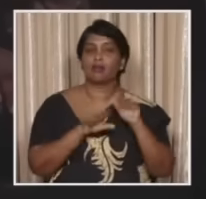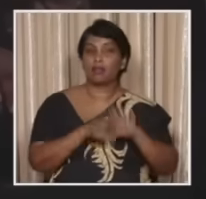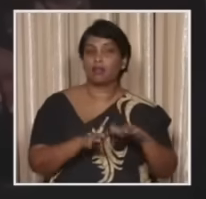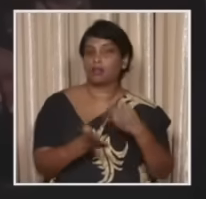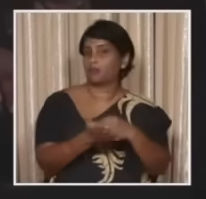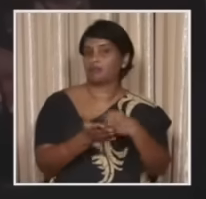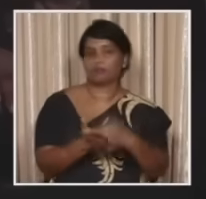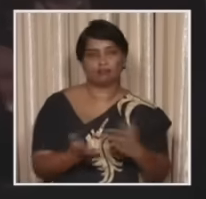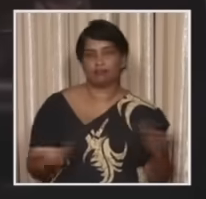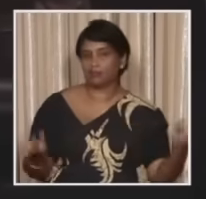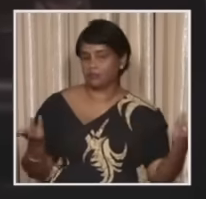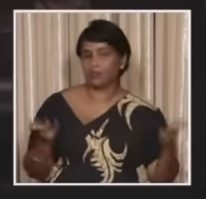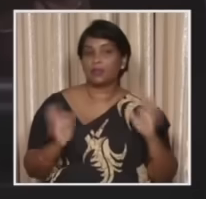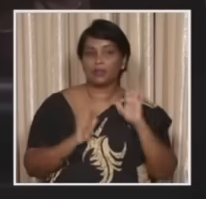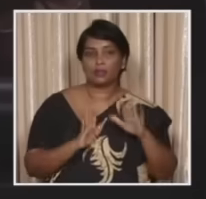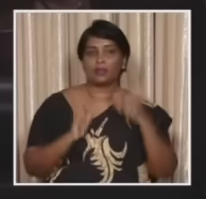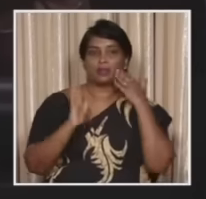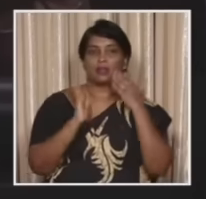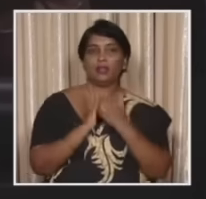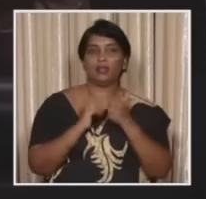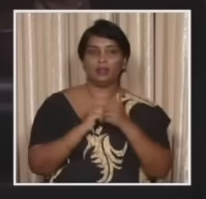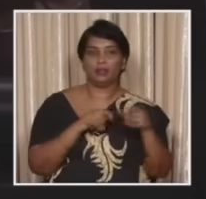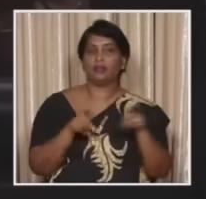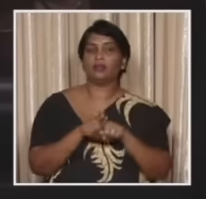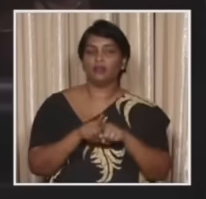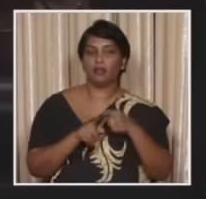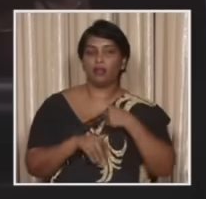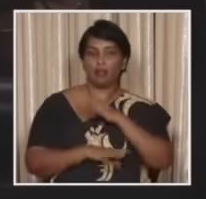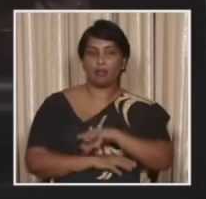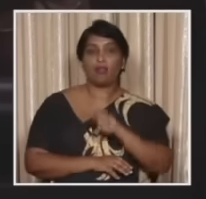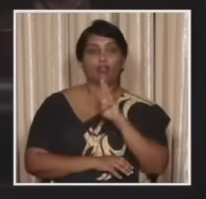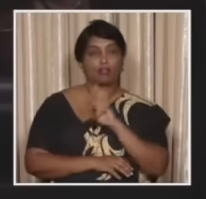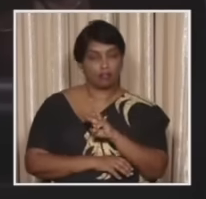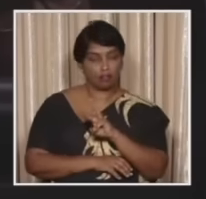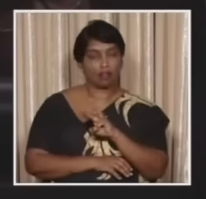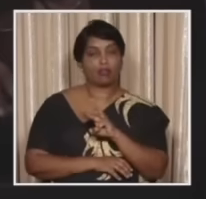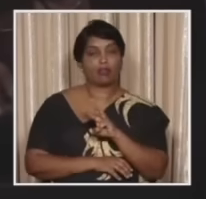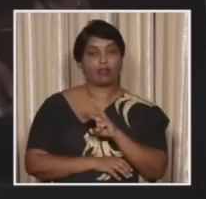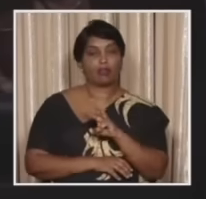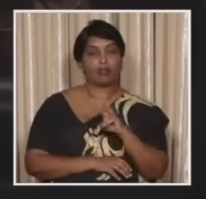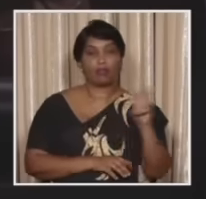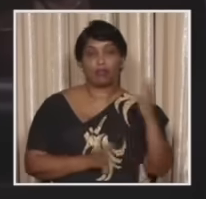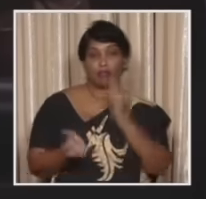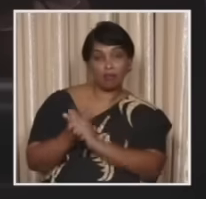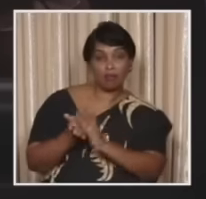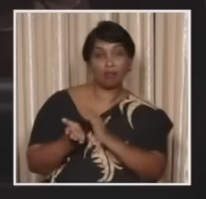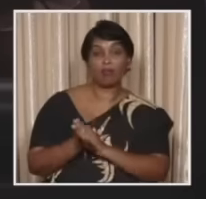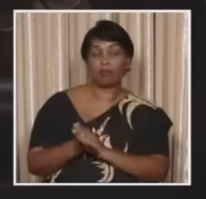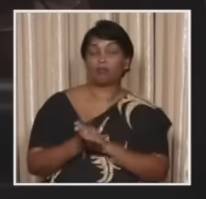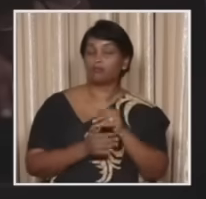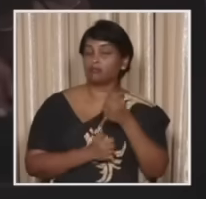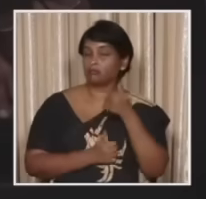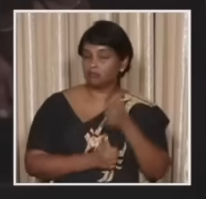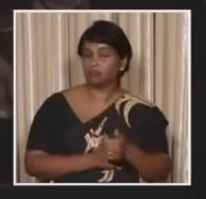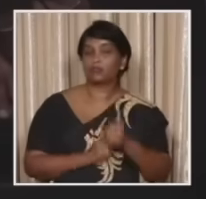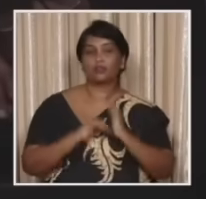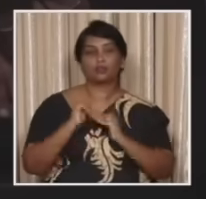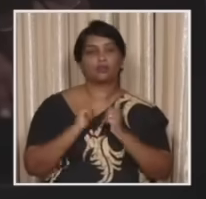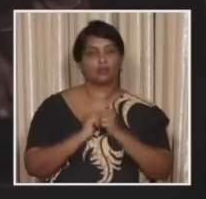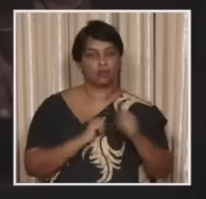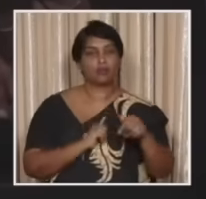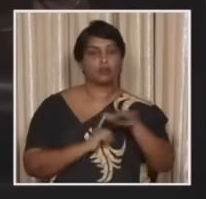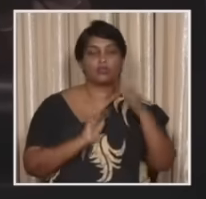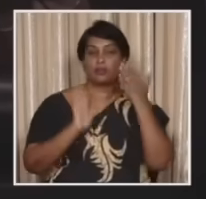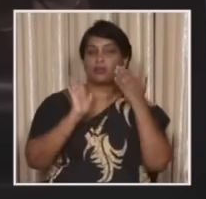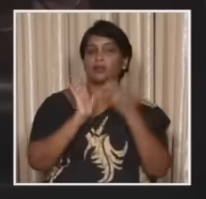දරුවන්ට සැලකුවේ නැහැ. නමුත් ඔබතුමා අද මගේ දරුවෝ 3 දෙනාත් එක්ක මගේ දරුවටත් පියා වෙන්න පුළුවන් කියන ඒ වැඩපිළිවෙල මේ සමාජය